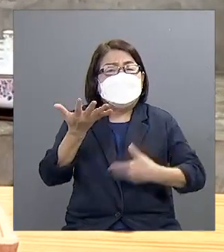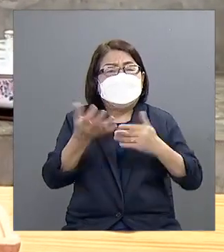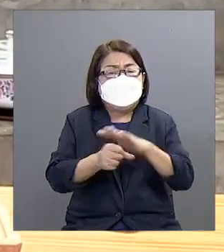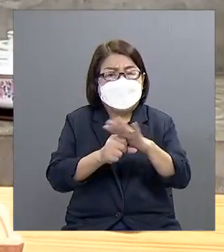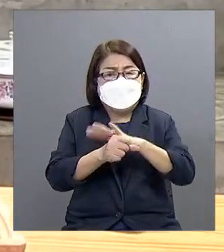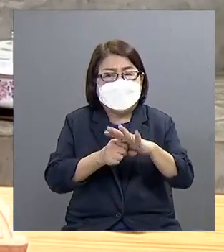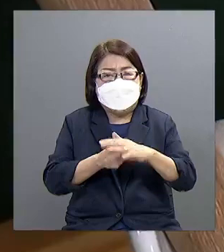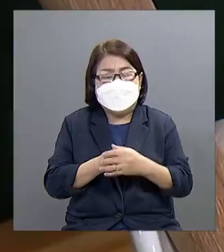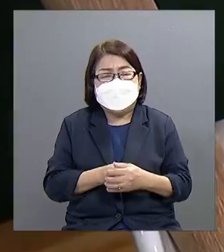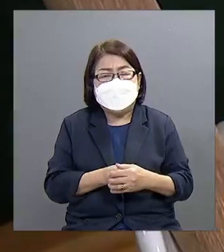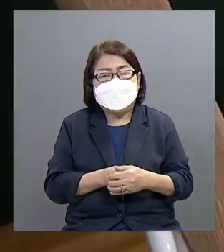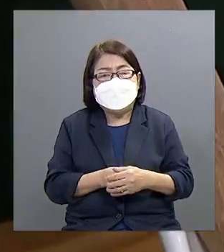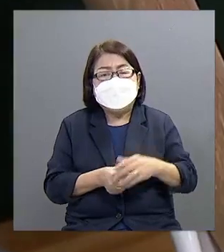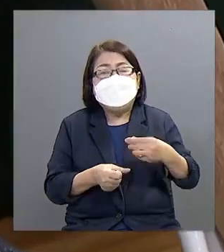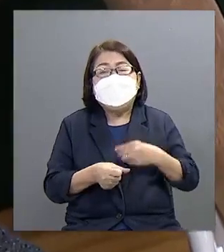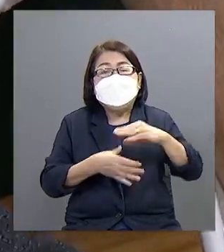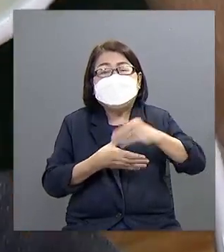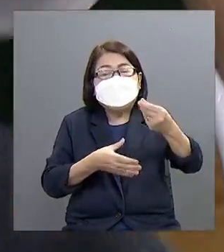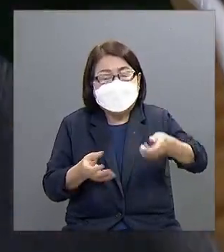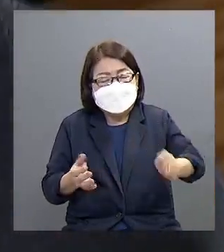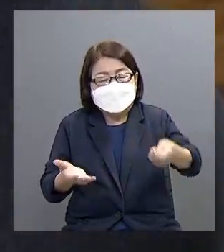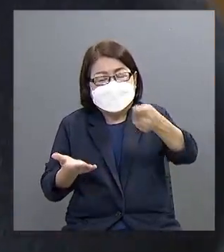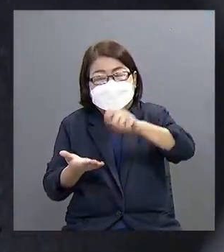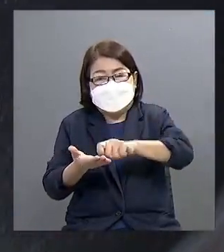ไปประมาณ1ช้อนโต๊ะค่ะ